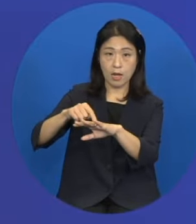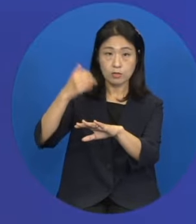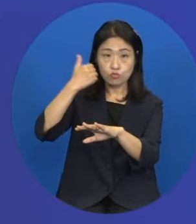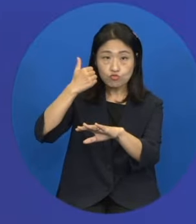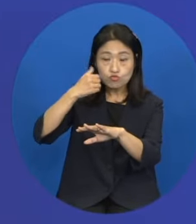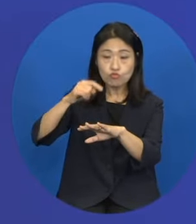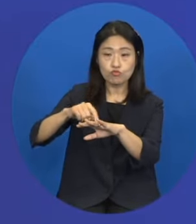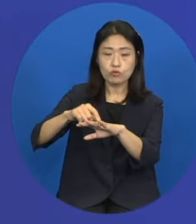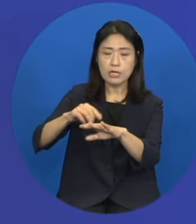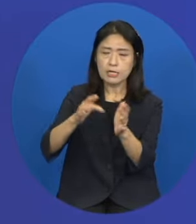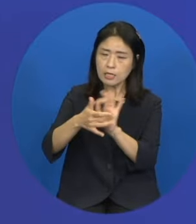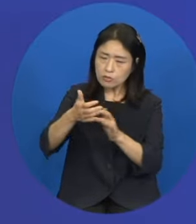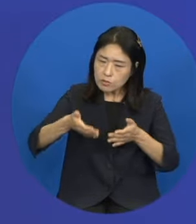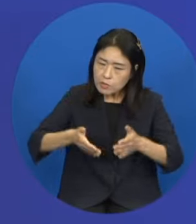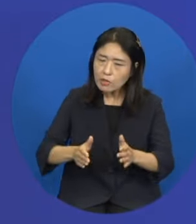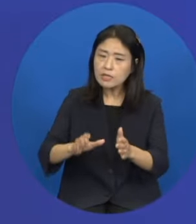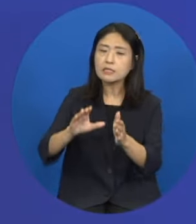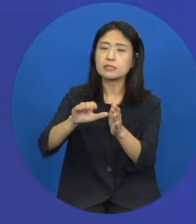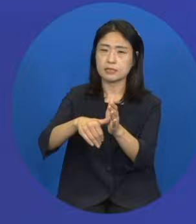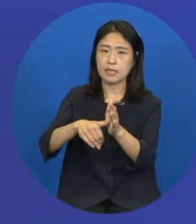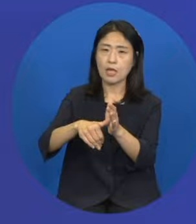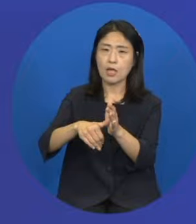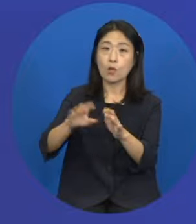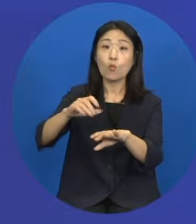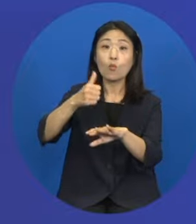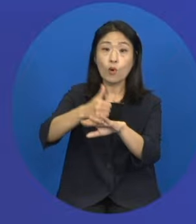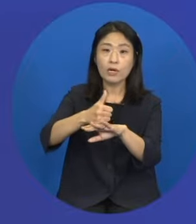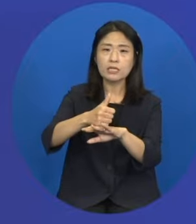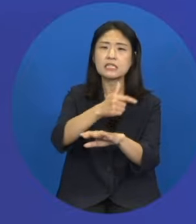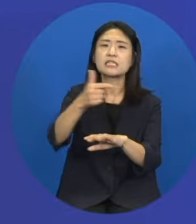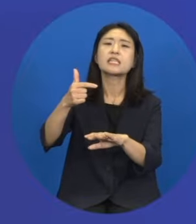왕이 있었죠. 헤롯 대왕이라고 부릅니다. 그 헤롯 대왕의